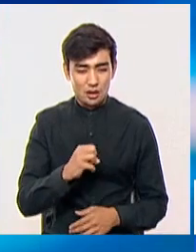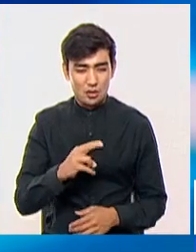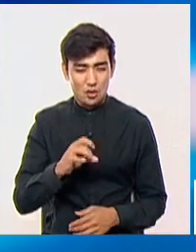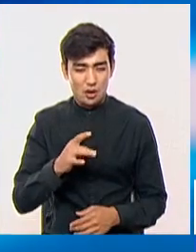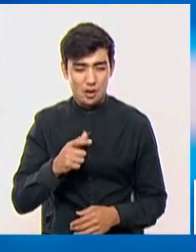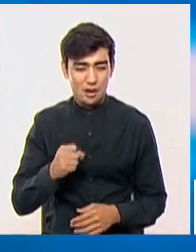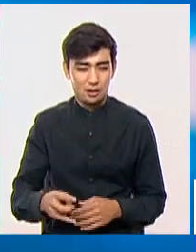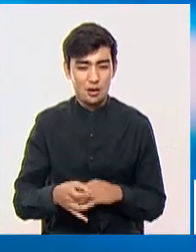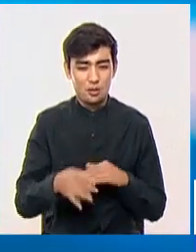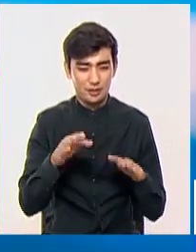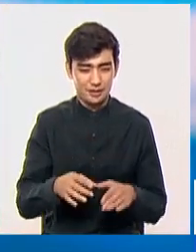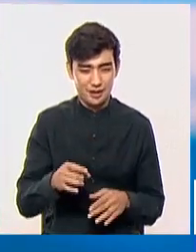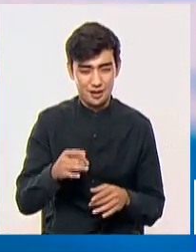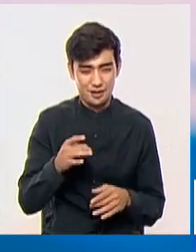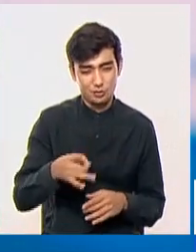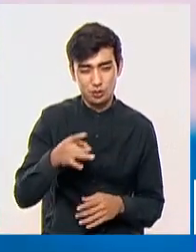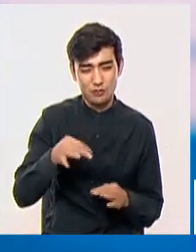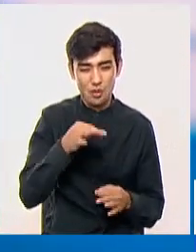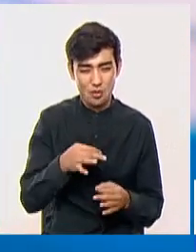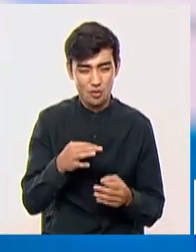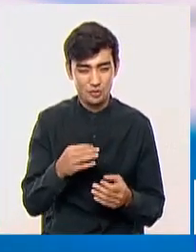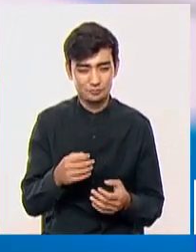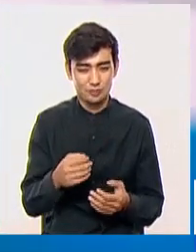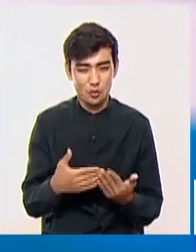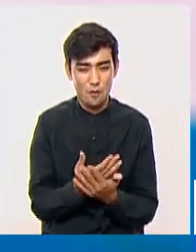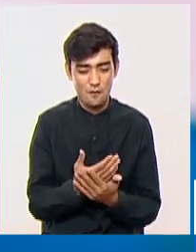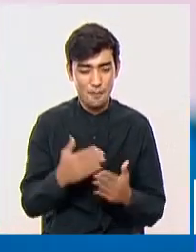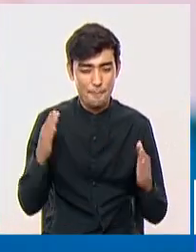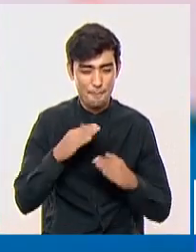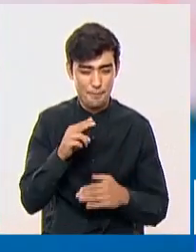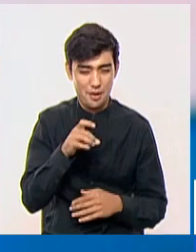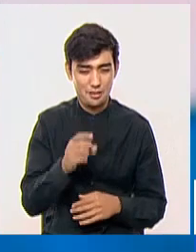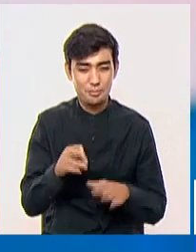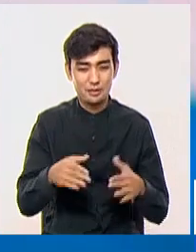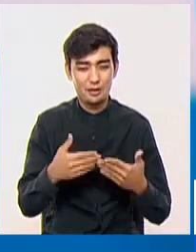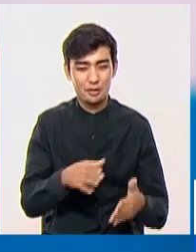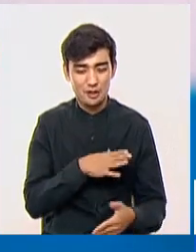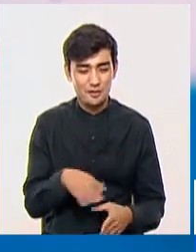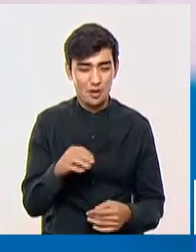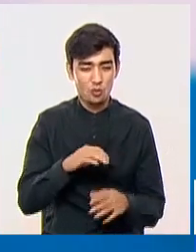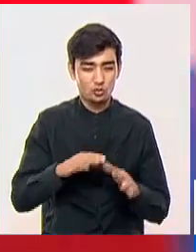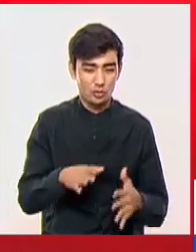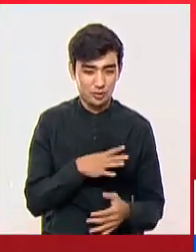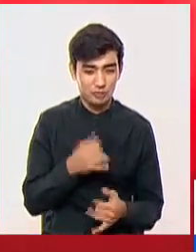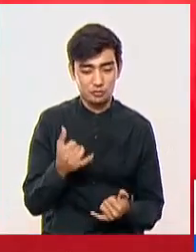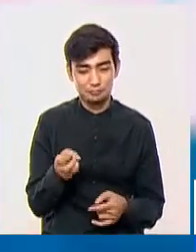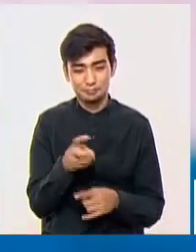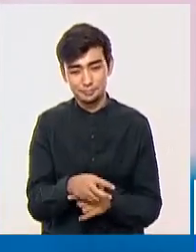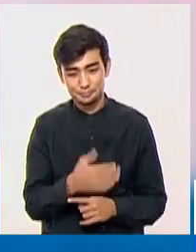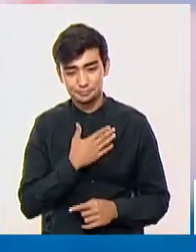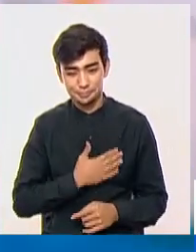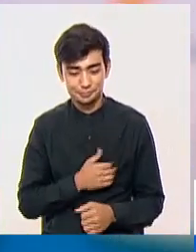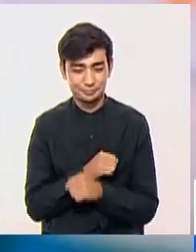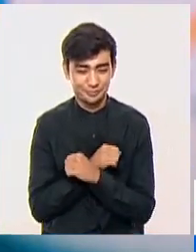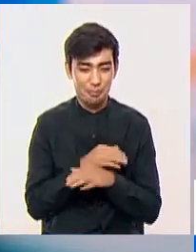ауданында республика күніне тарту ретінде жаңа демалыс саябағы ашылды. Күйбеңтірліктен шаршаған тұрғындардың бір сәт келіп тынығатын